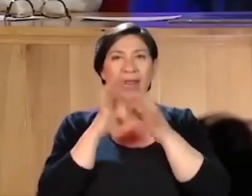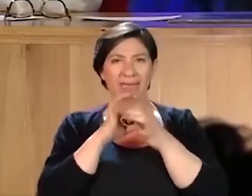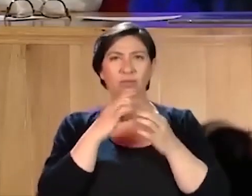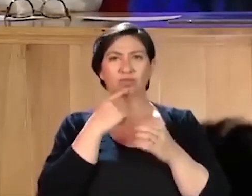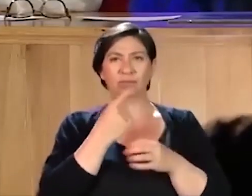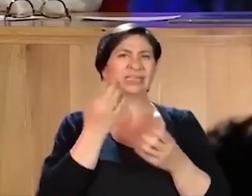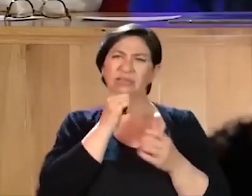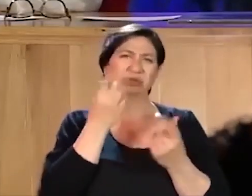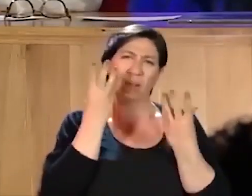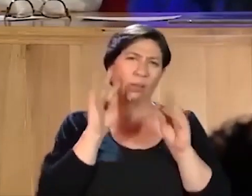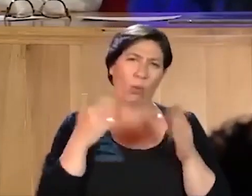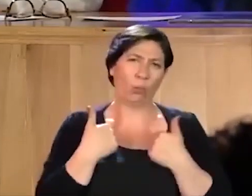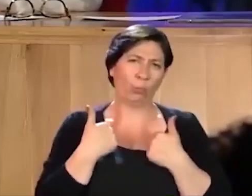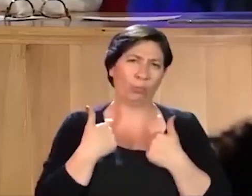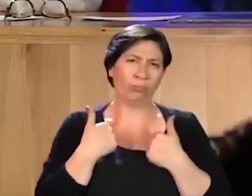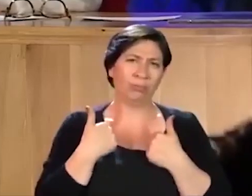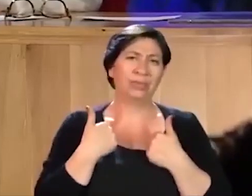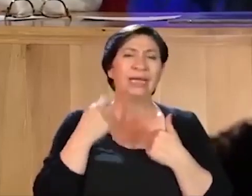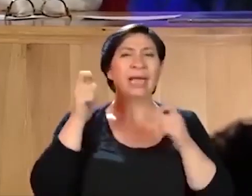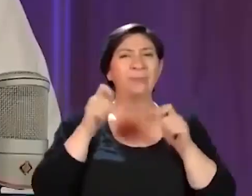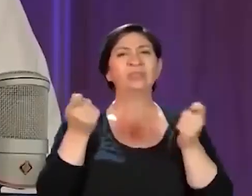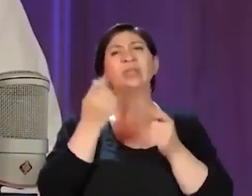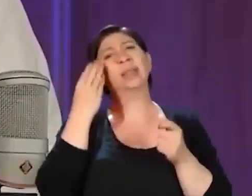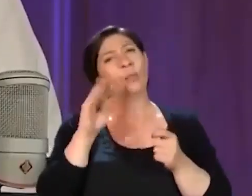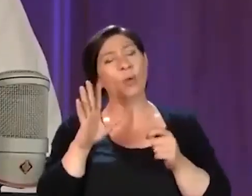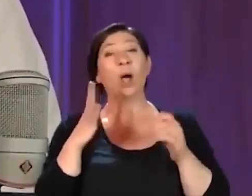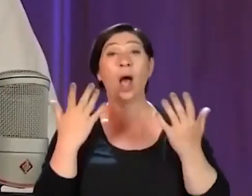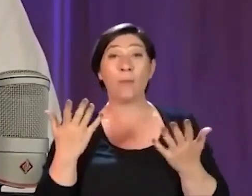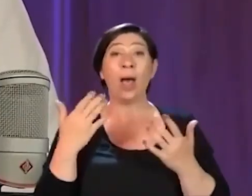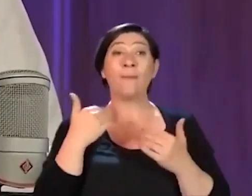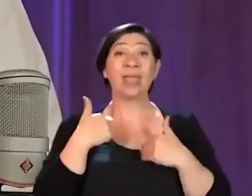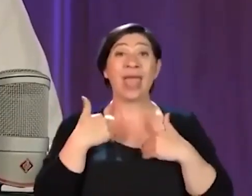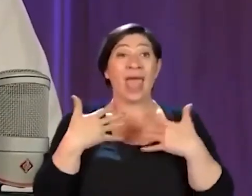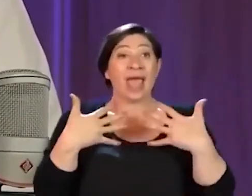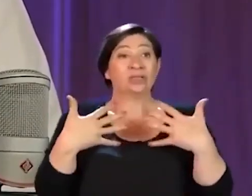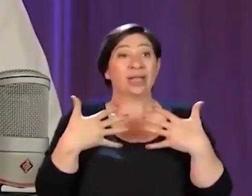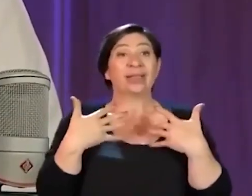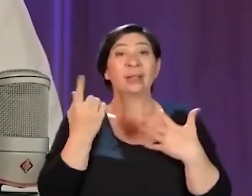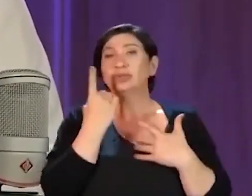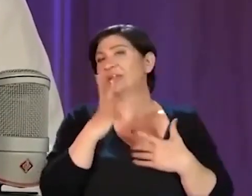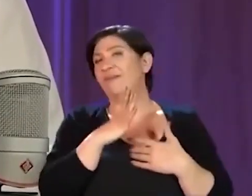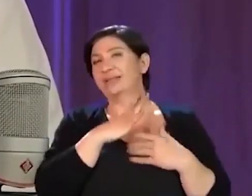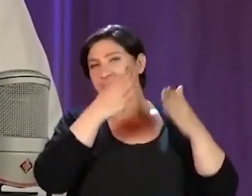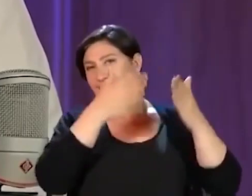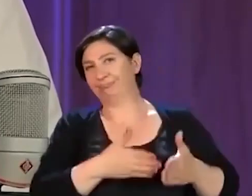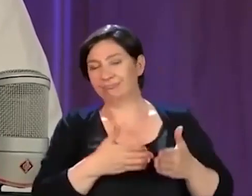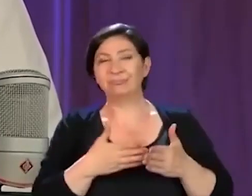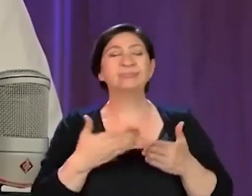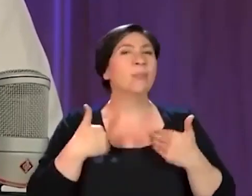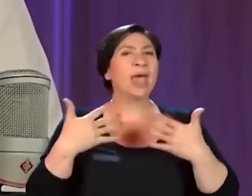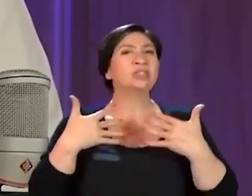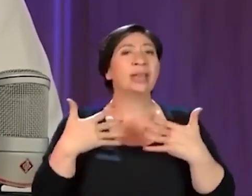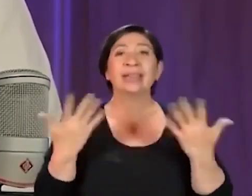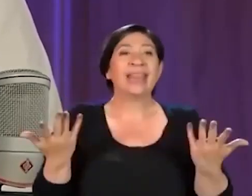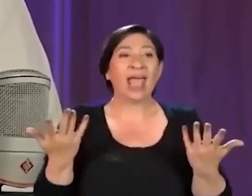falan söylediğiniz şeyi anlamıyorum İşin doğrusu asa yaptığın işi de anlamıyorum fakat beni beni heyecanlandıran bir şey var sende beni heyecanlandıran